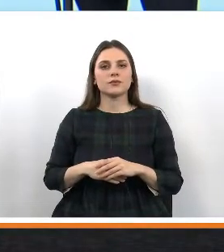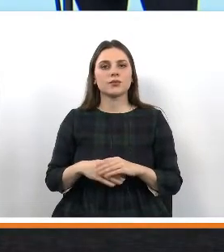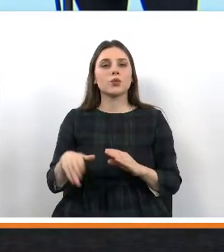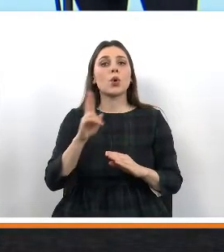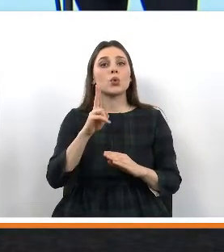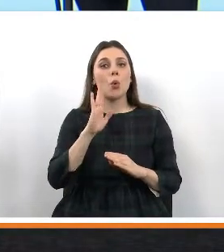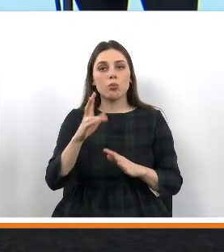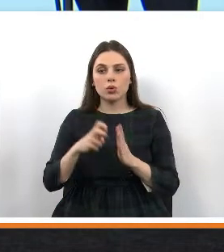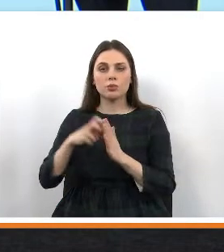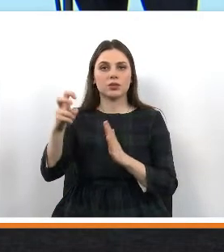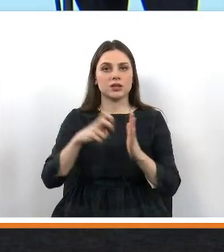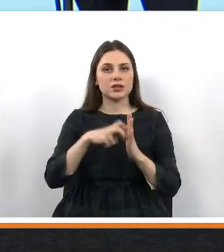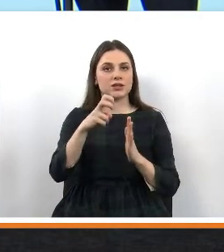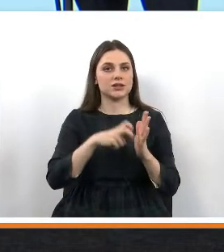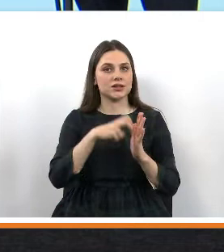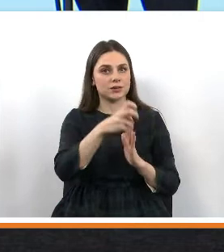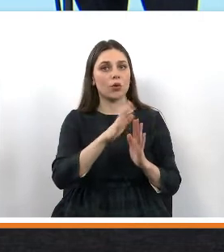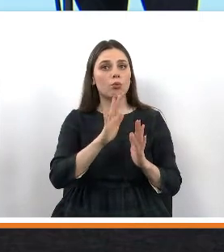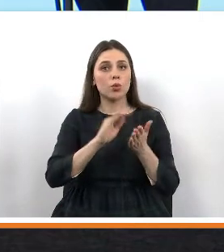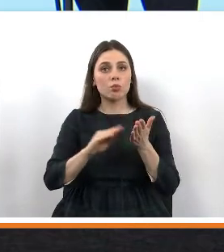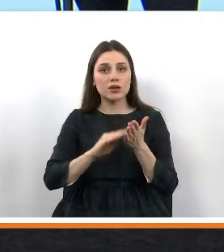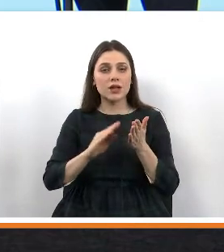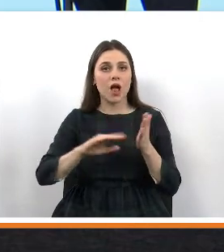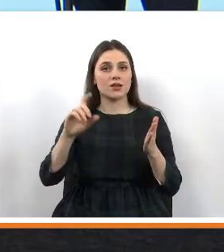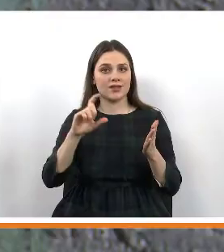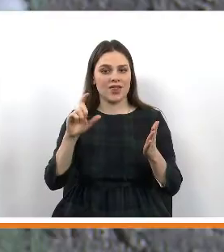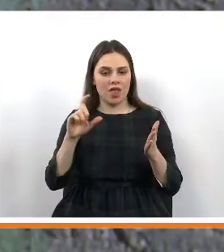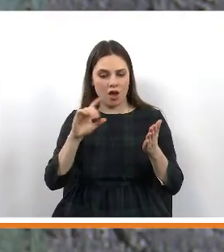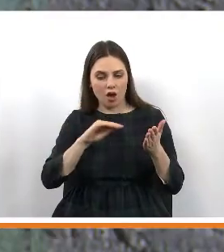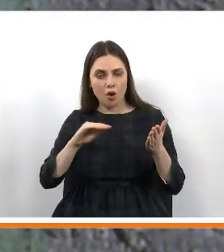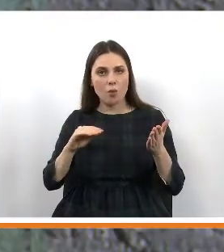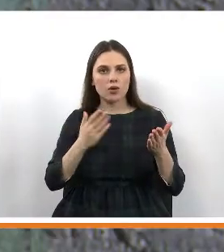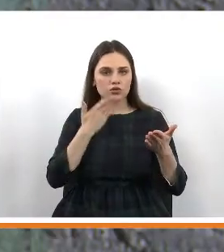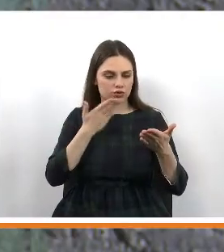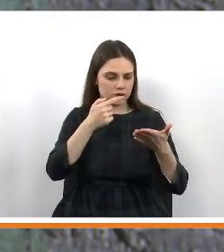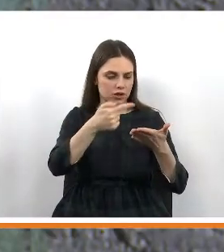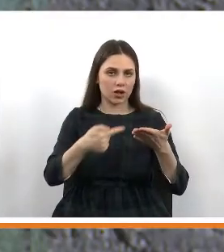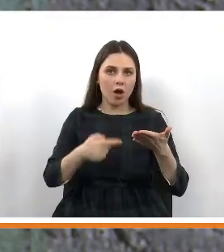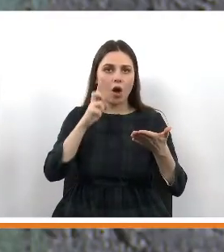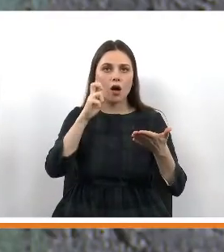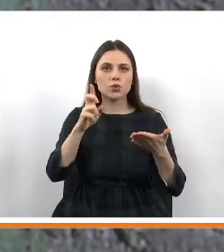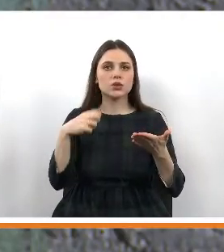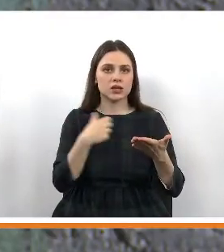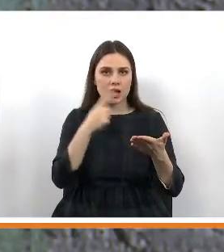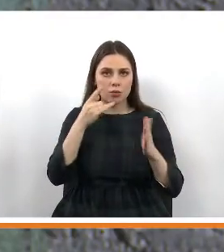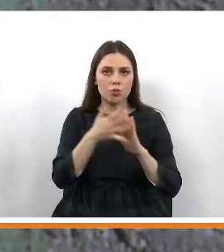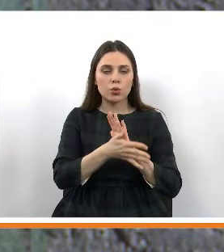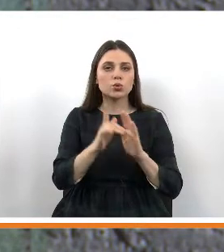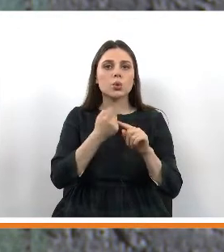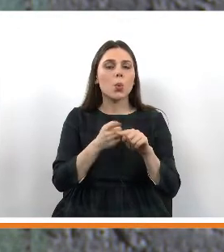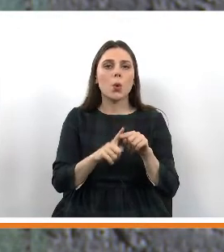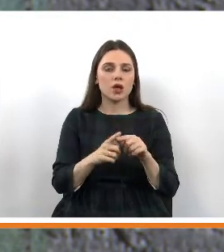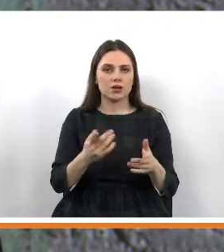писать письма и упоминать эндаумент, сначала почитают, что это такое, и государство в лице этих людей само поймет, что это такое, а не только